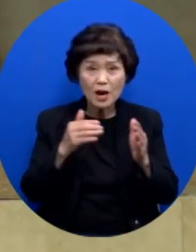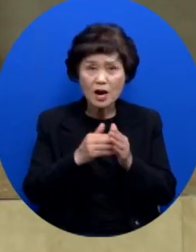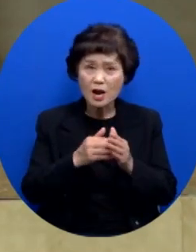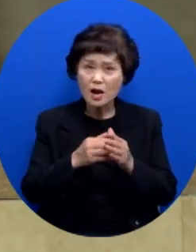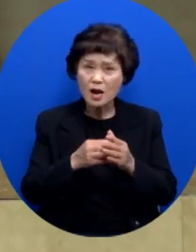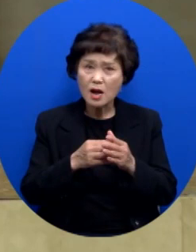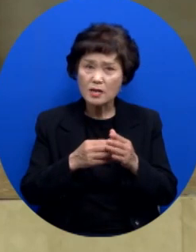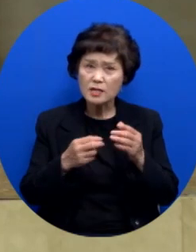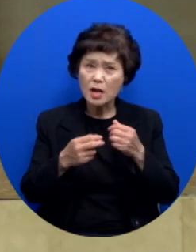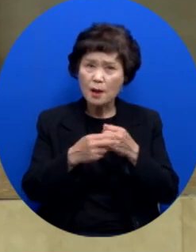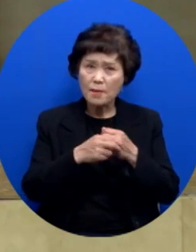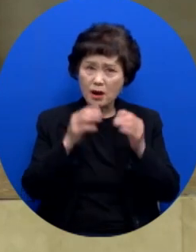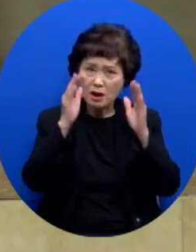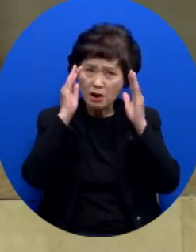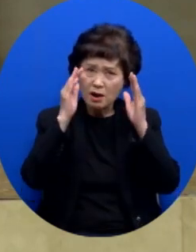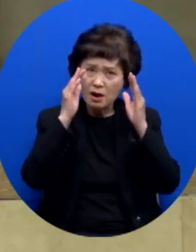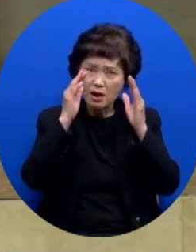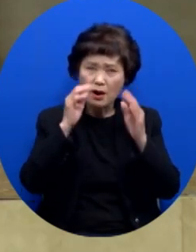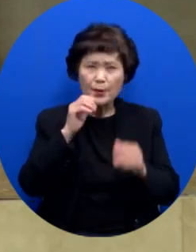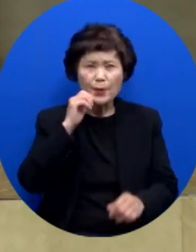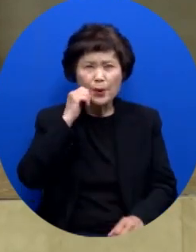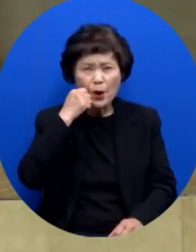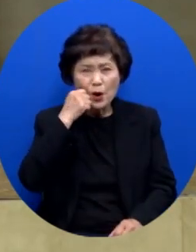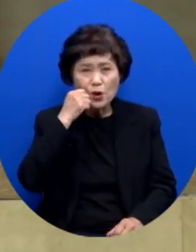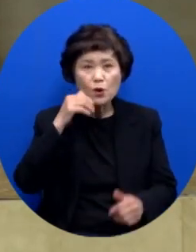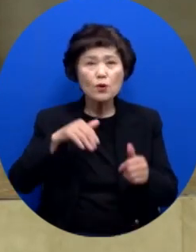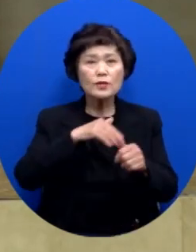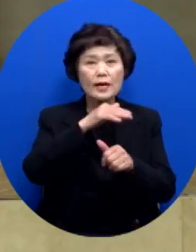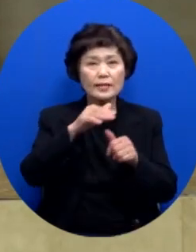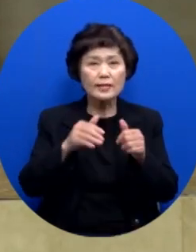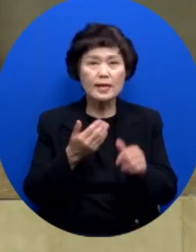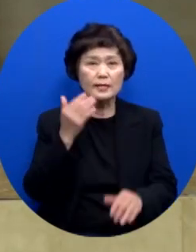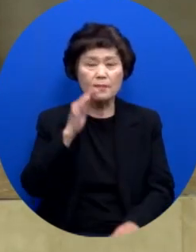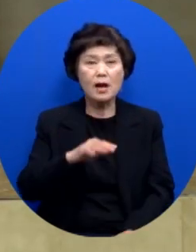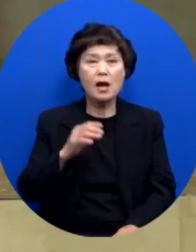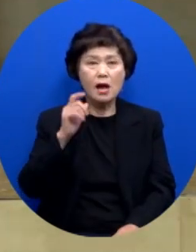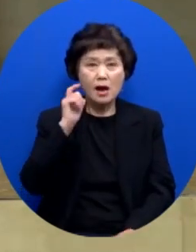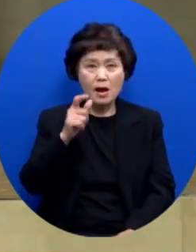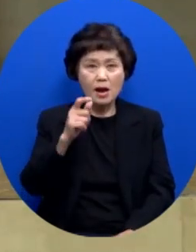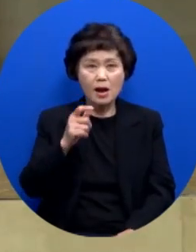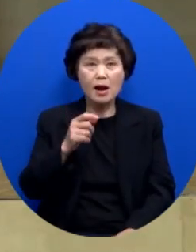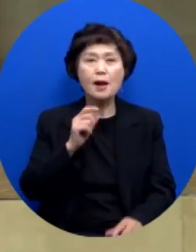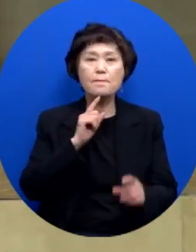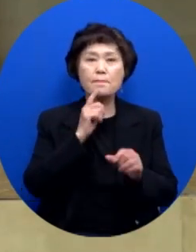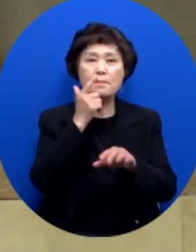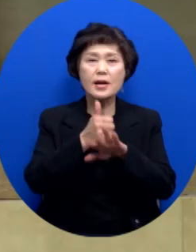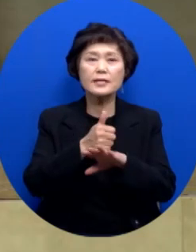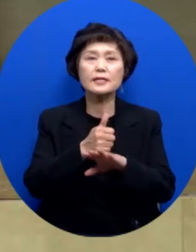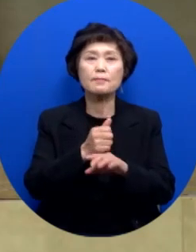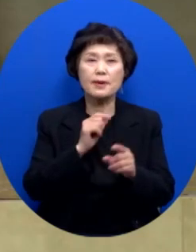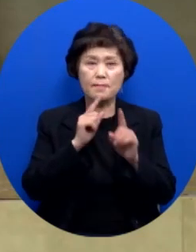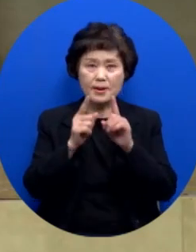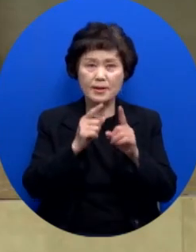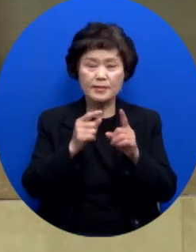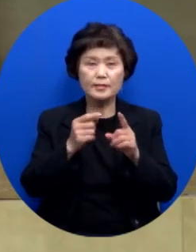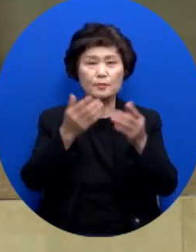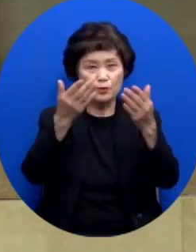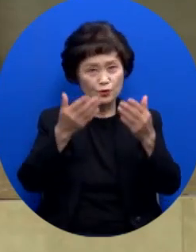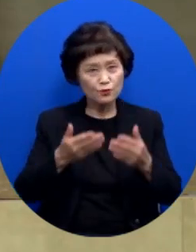상태인데 아주 강력한 유언을 남기셨고, 적당히 살지 말라는 그 말씀은 사실은